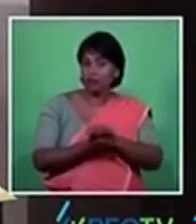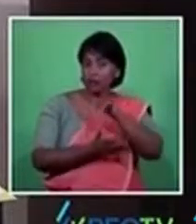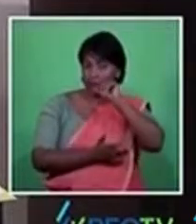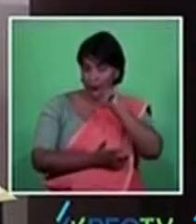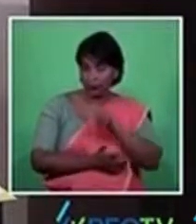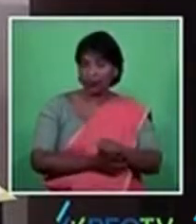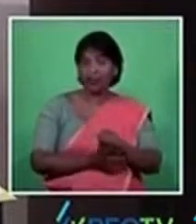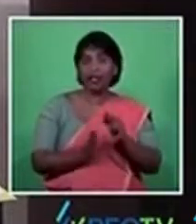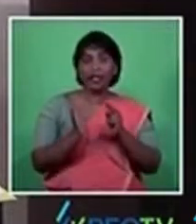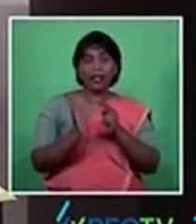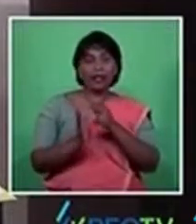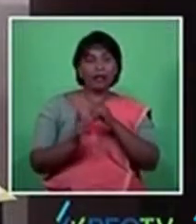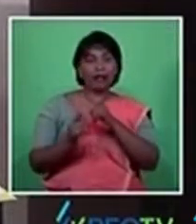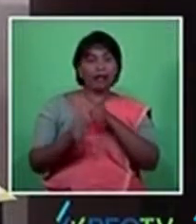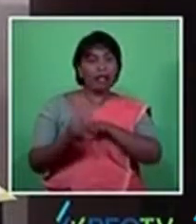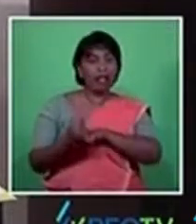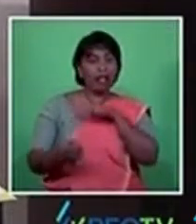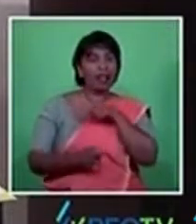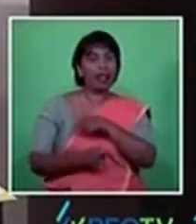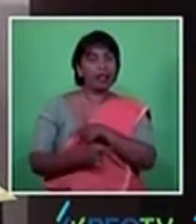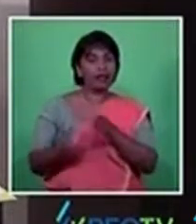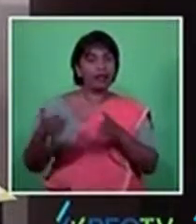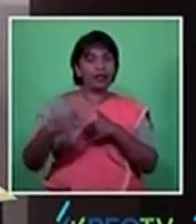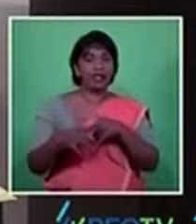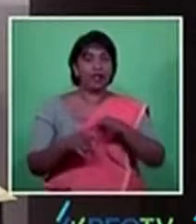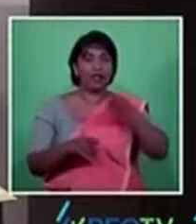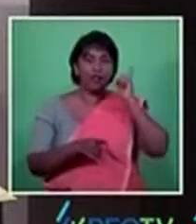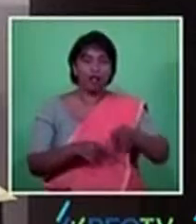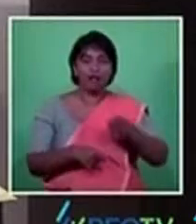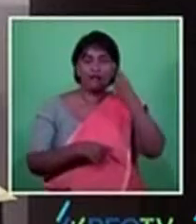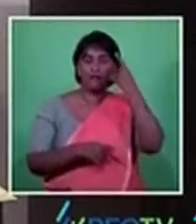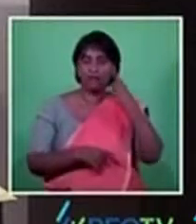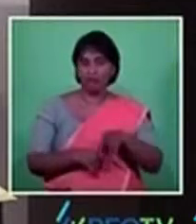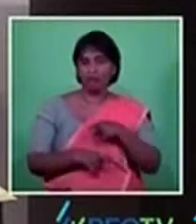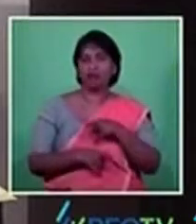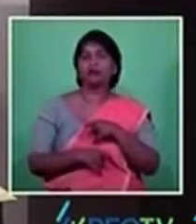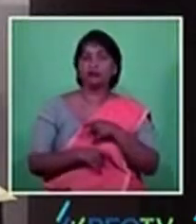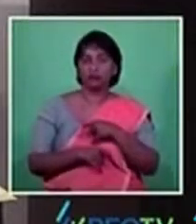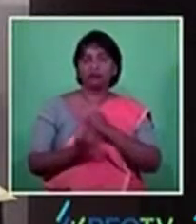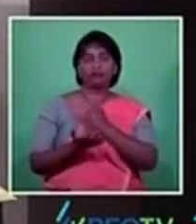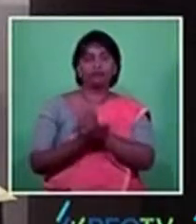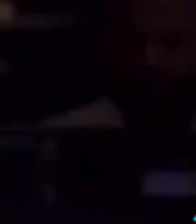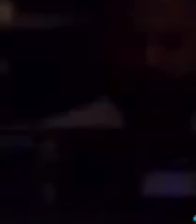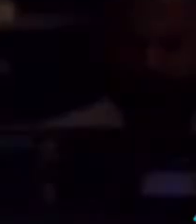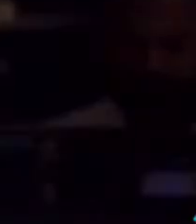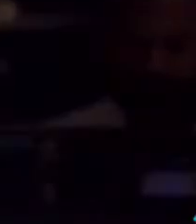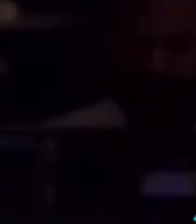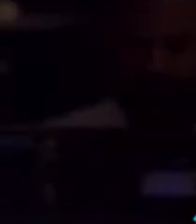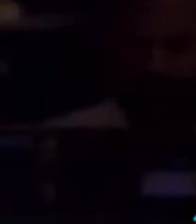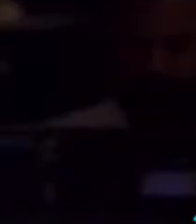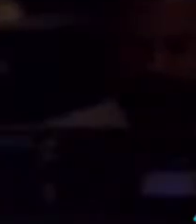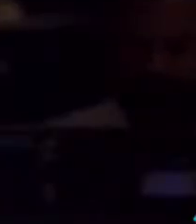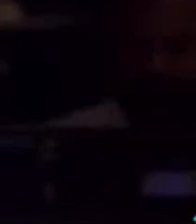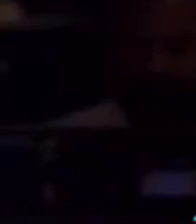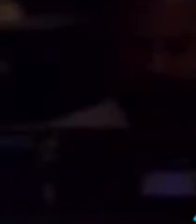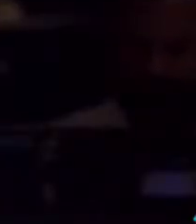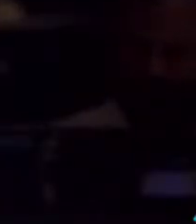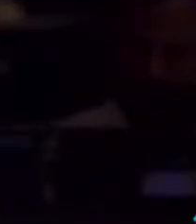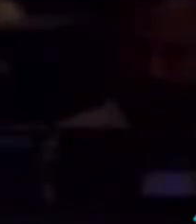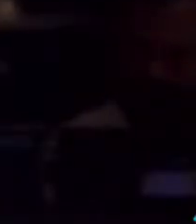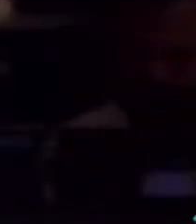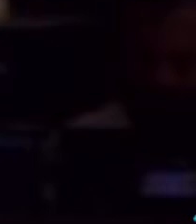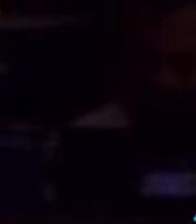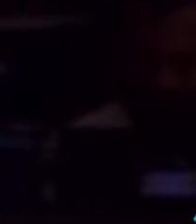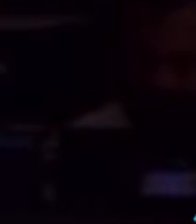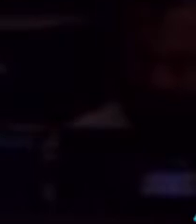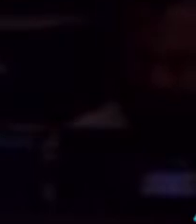අනිවාර්යෙන්ම හපුින්නට සිද්ධ වුණා කැබිනට් තීන්දුවක් නිසා යවන්න ජීඑලට. Meanwhile, Sri